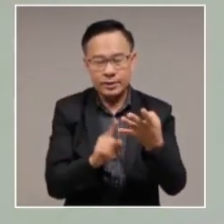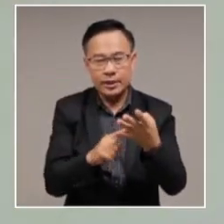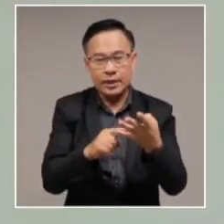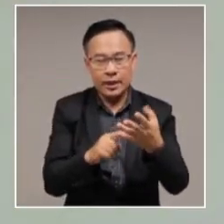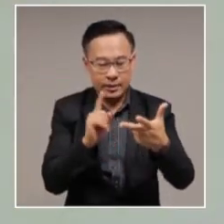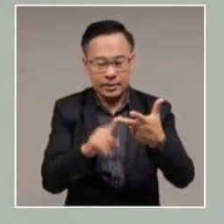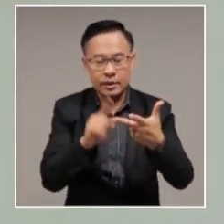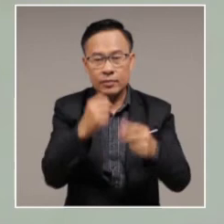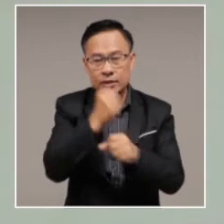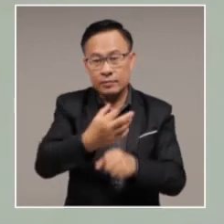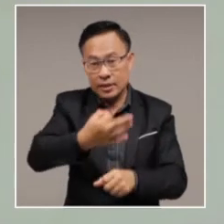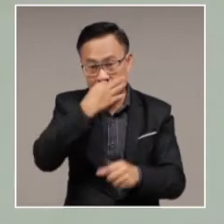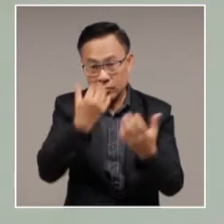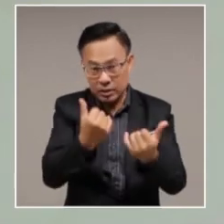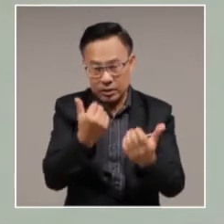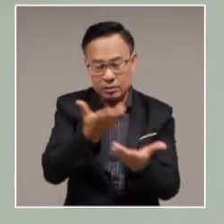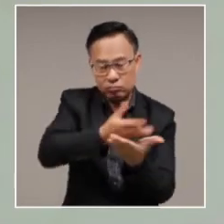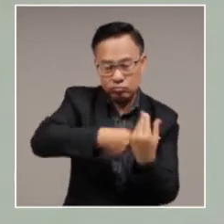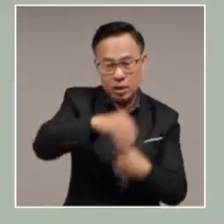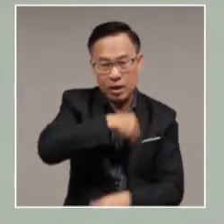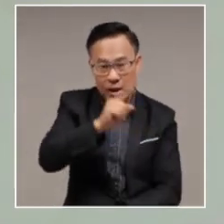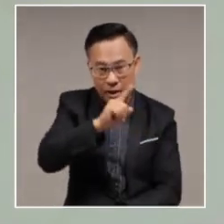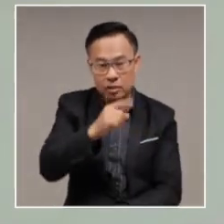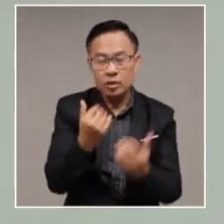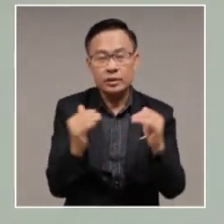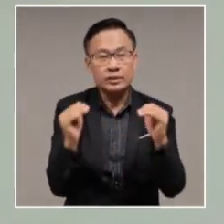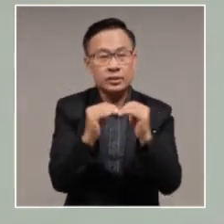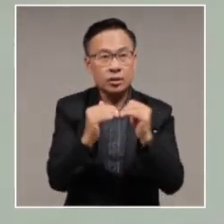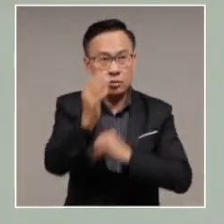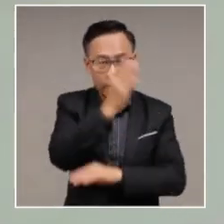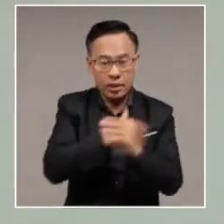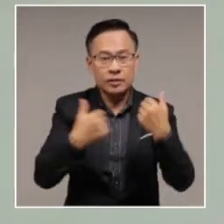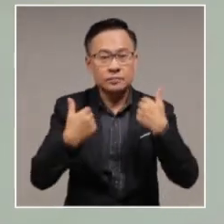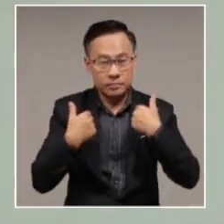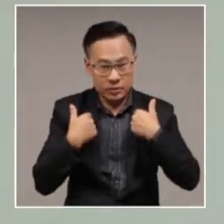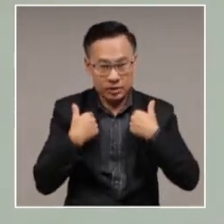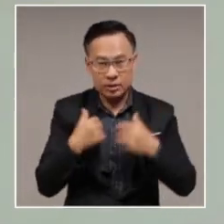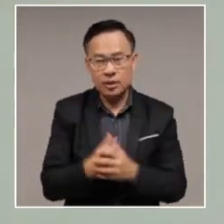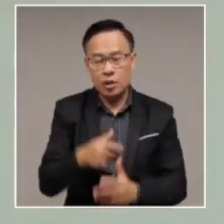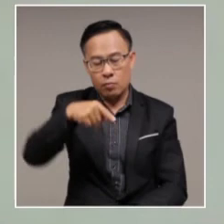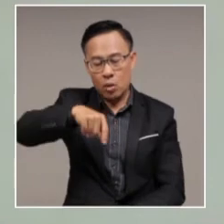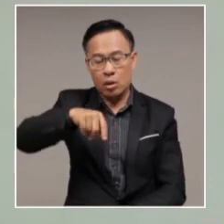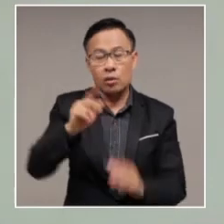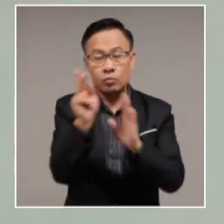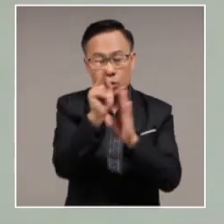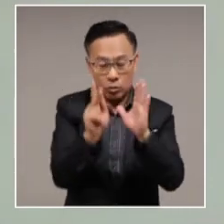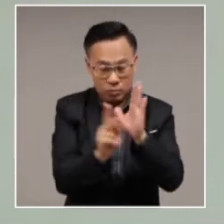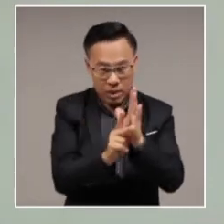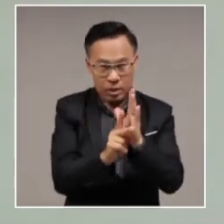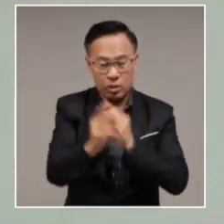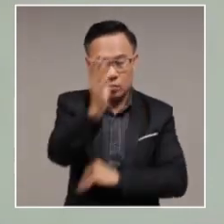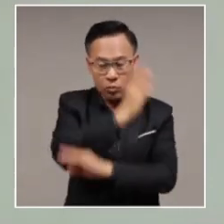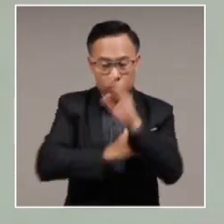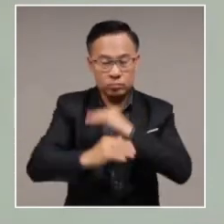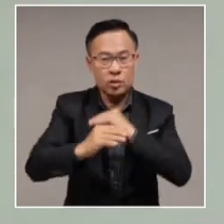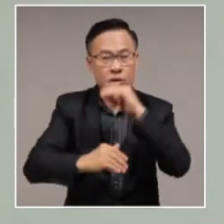องของอาชีพนะคะอาชีพรายได้ตรงนี้เนี่ยสิทธิ์ของท่านก็คือ เรามีพรบ.